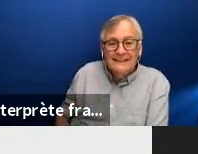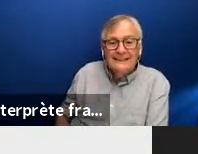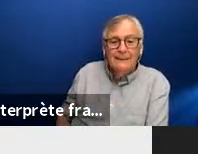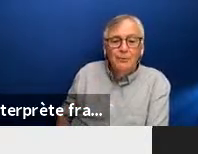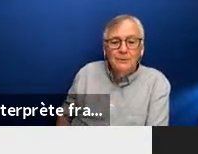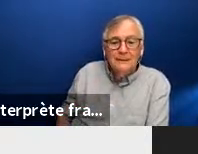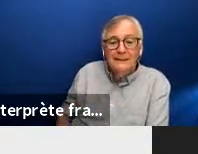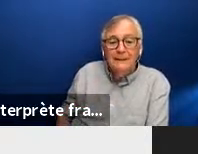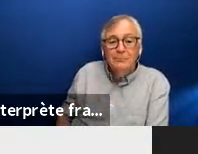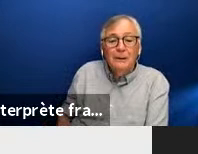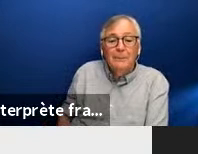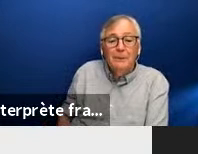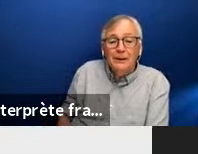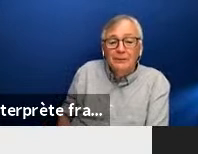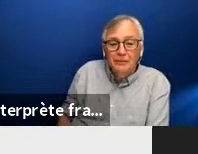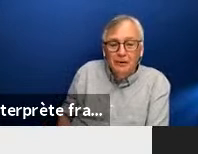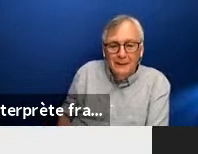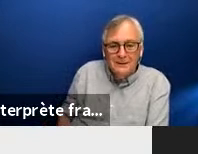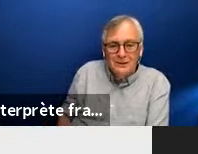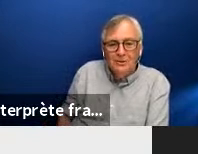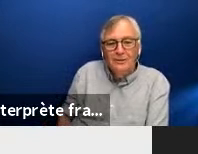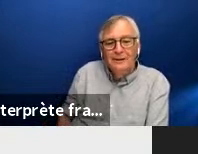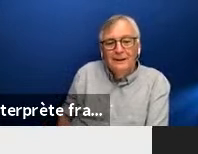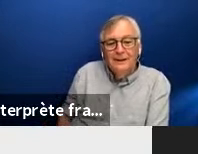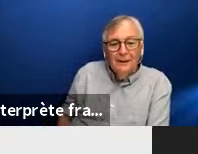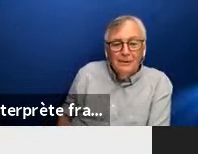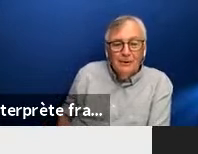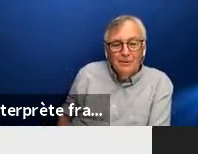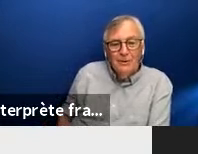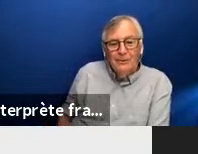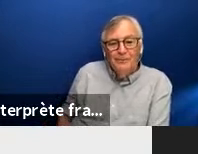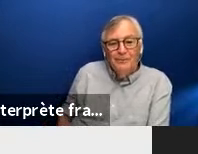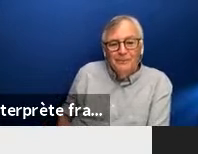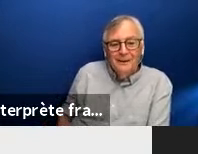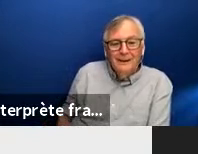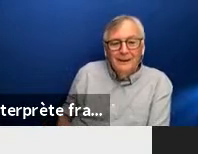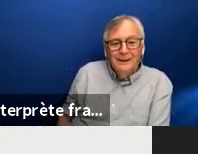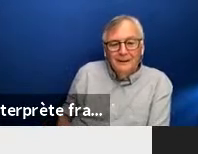nous indiquer, ça peut nous aider pour les prochaines formations. Donc,